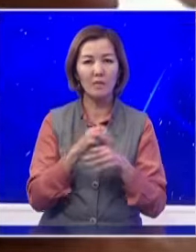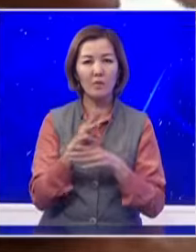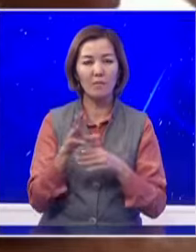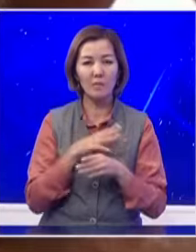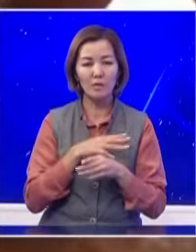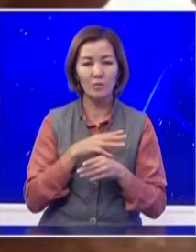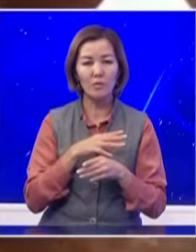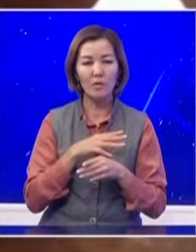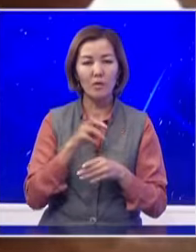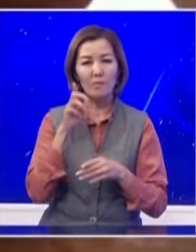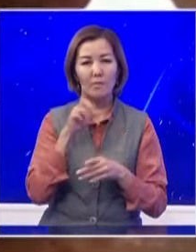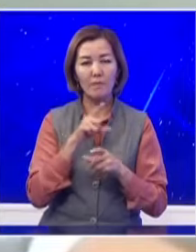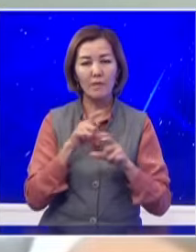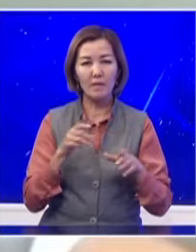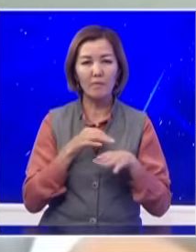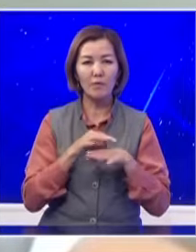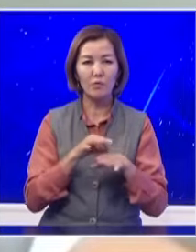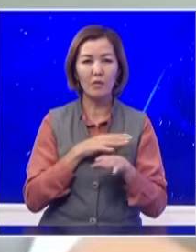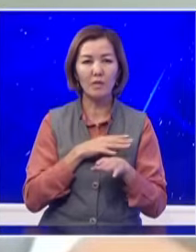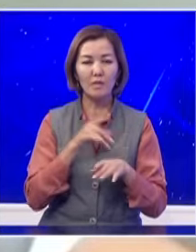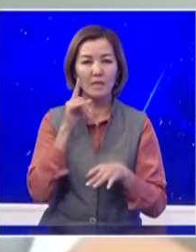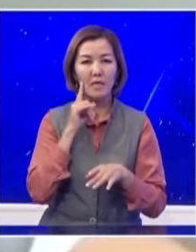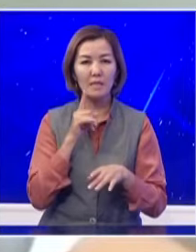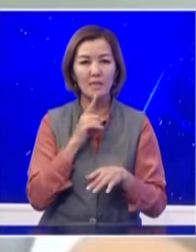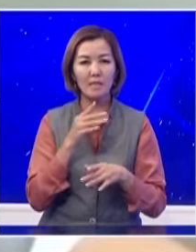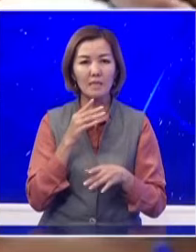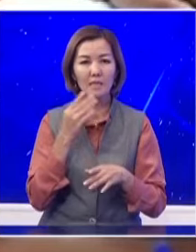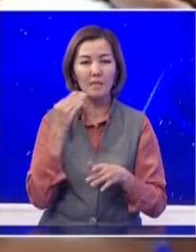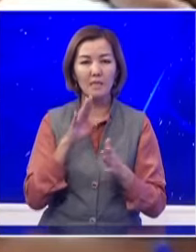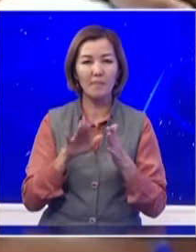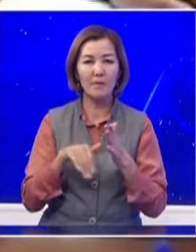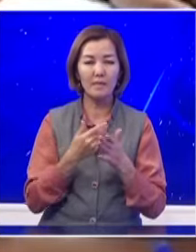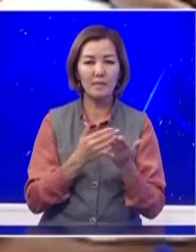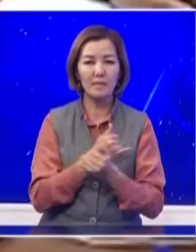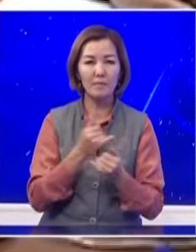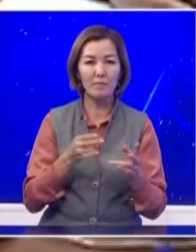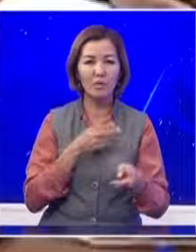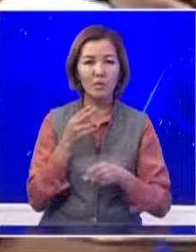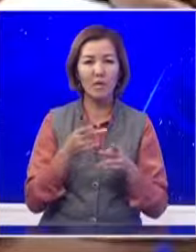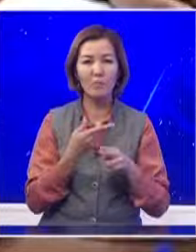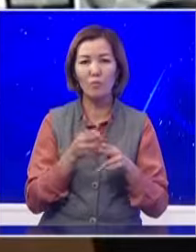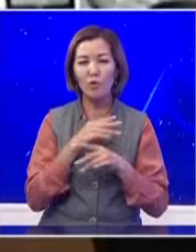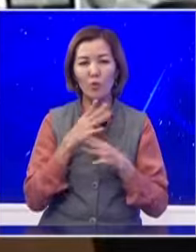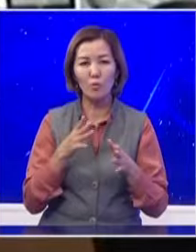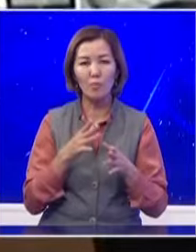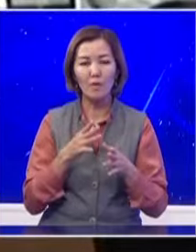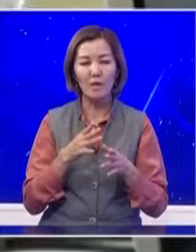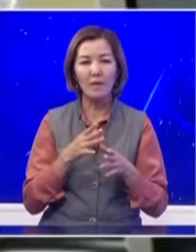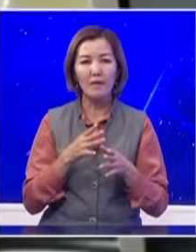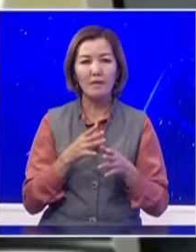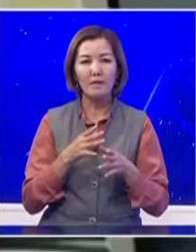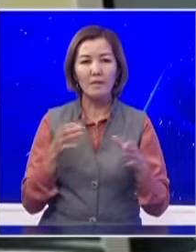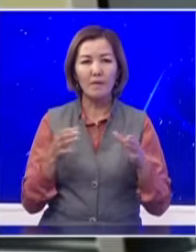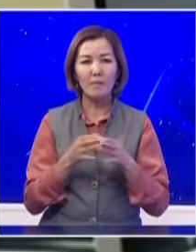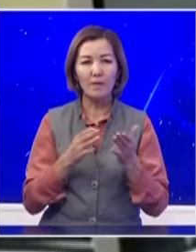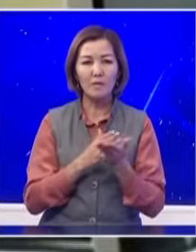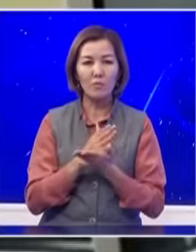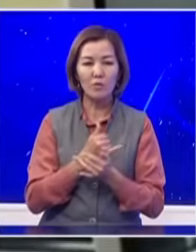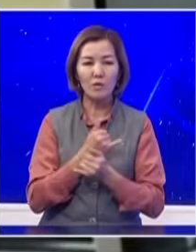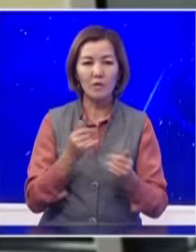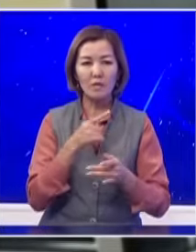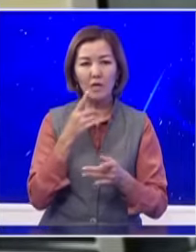мемлекеттік корпорация жүзеге асырады. Бұл бастама қазақстандықтардан сапасыз қызмет көрсету туралы шағымдардың жиі түсуінен соң қабылданған. Корпорация өкілдерінің